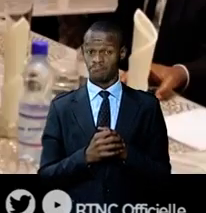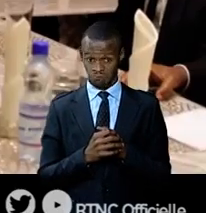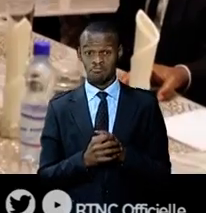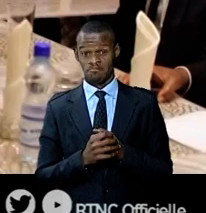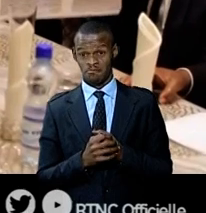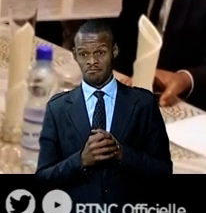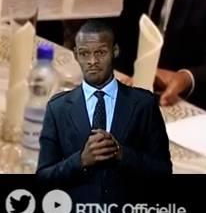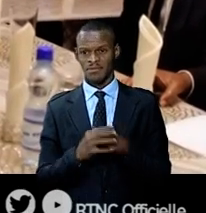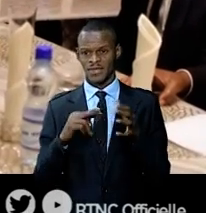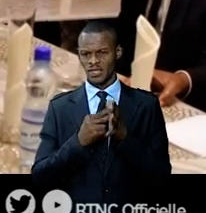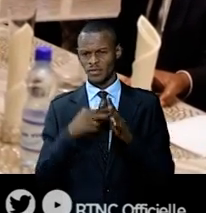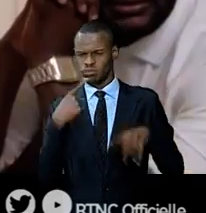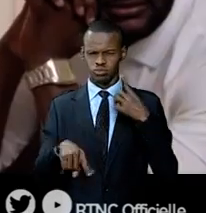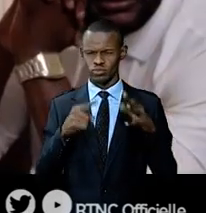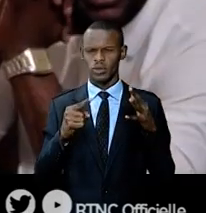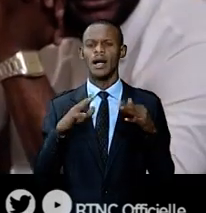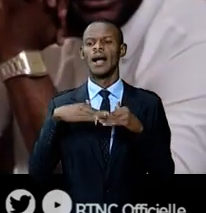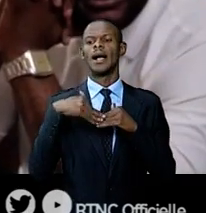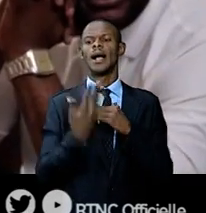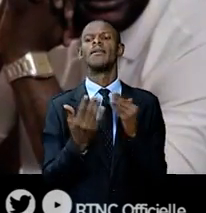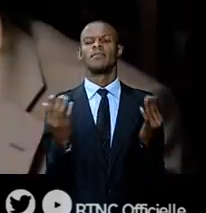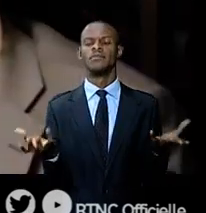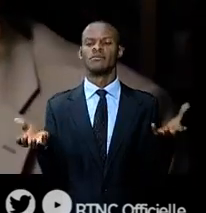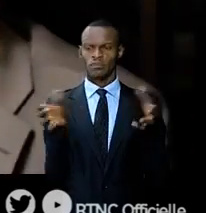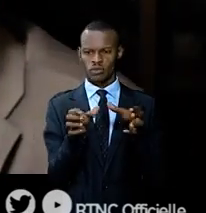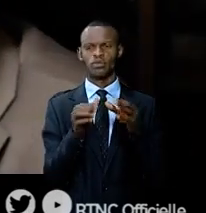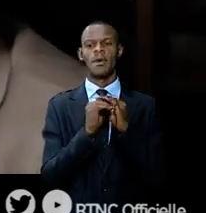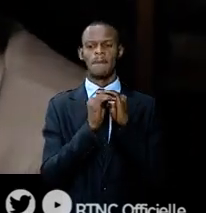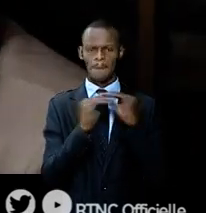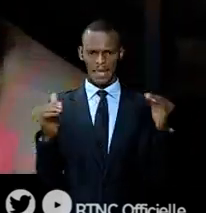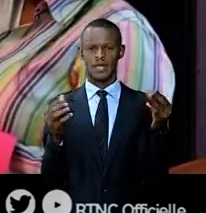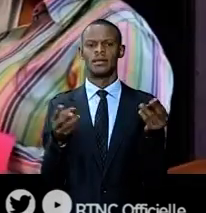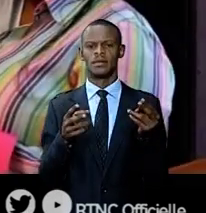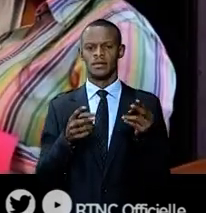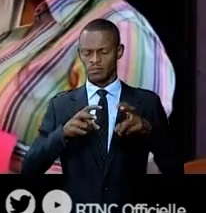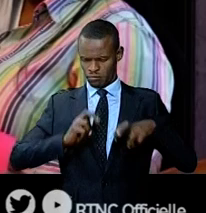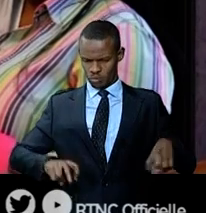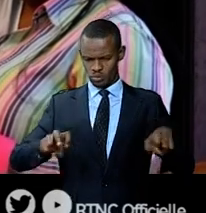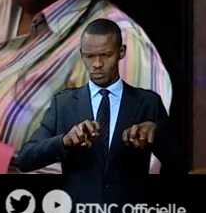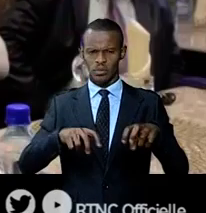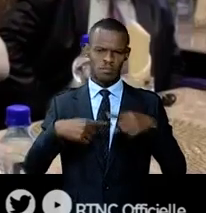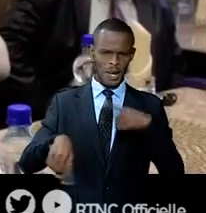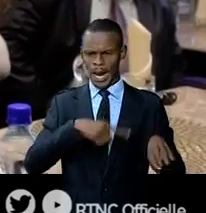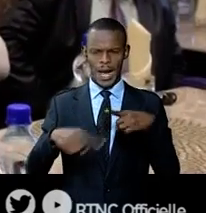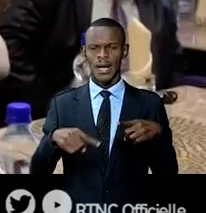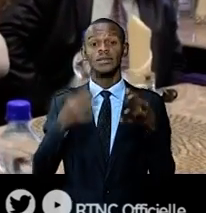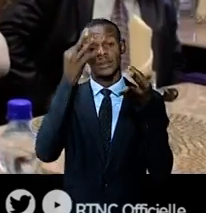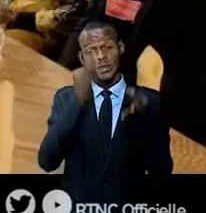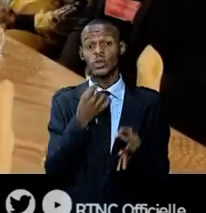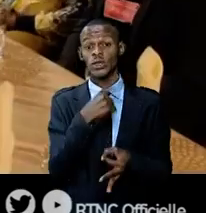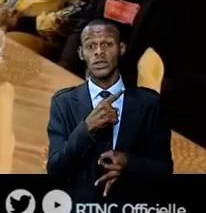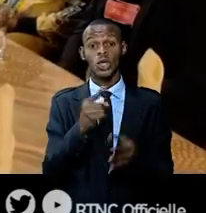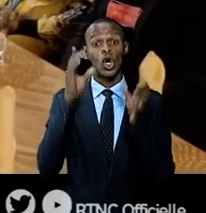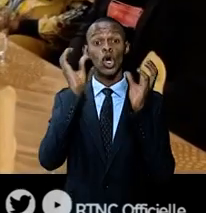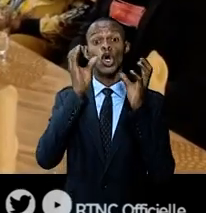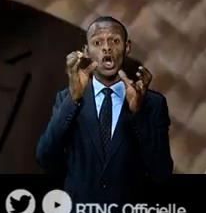Toutes les parties se sont mises d'accord sur la proposition du ministre d'État, ministre de la Communication et Médias, de sursoir l'organisation de congrès